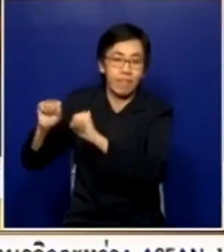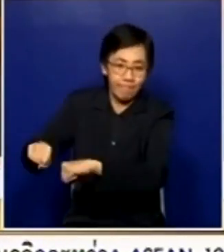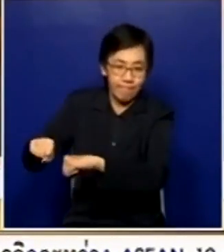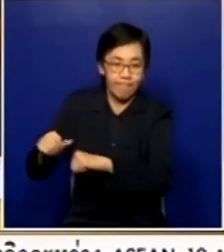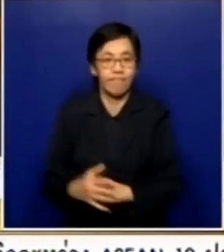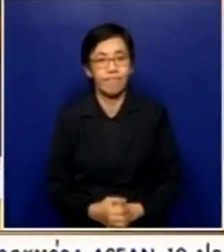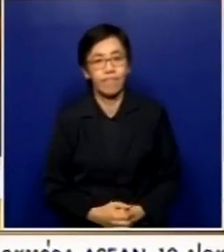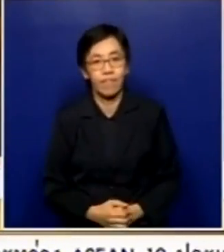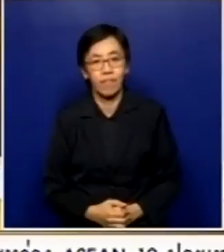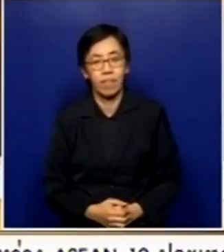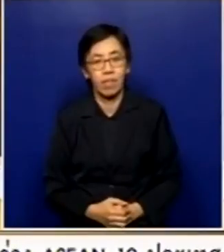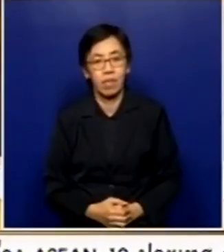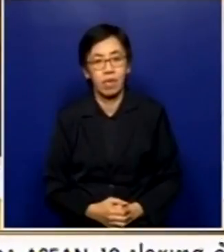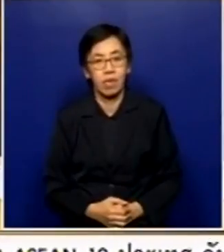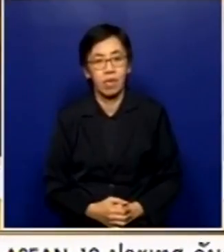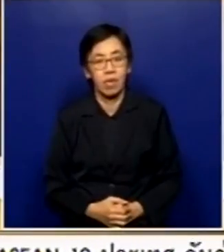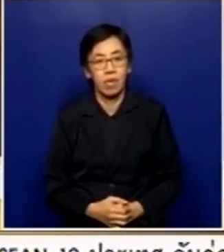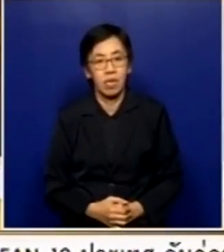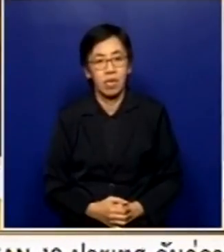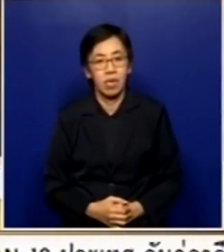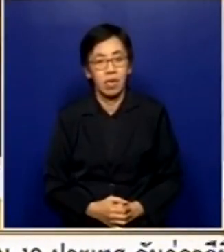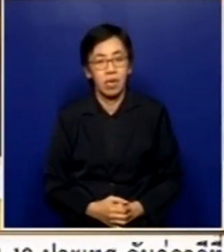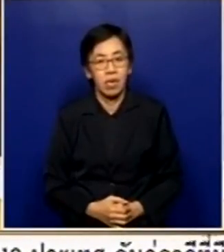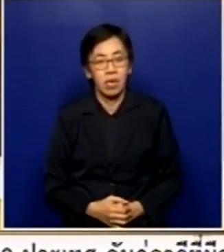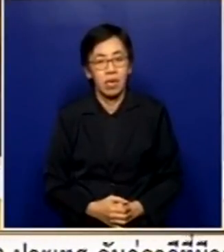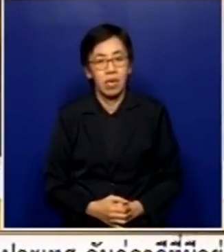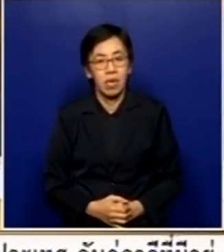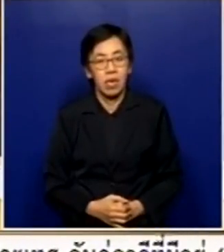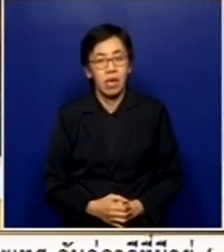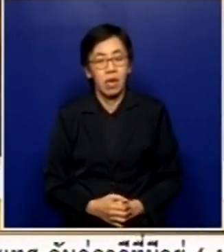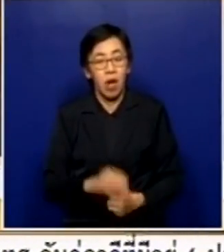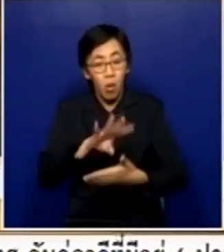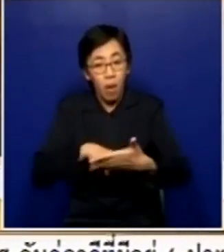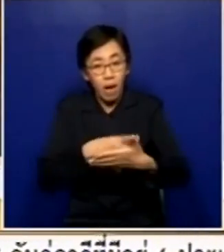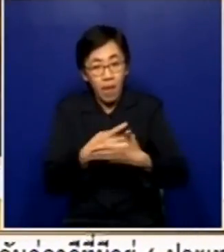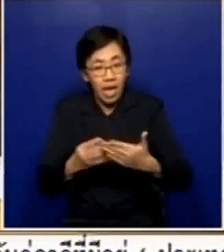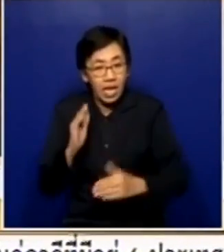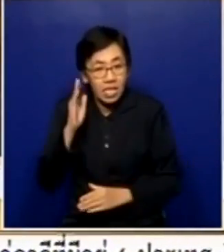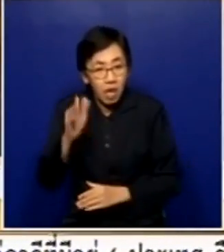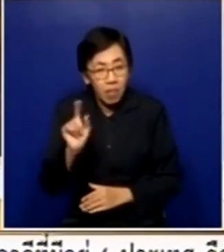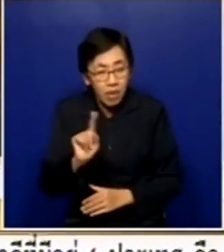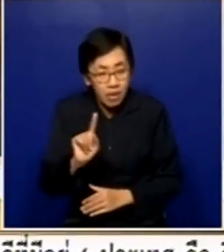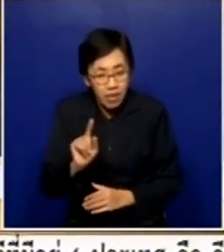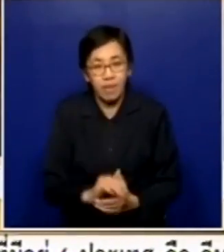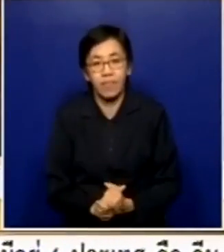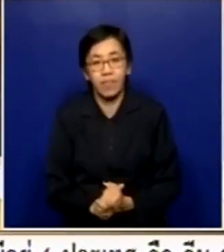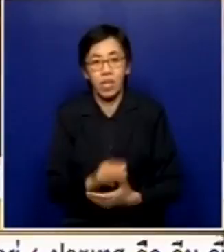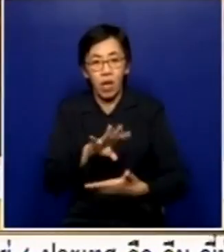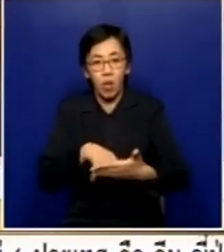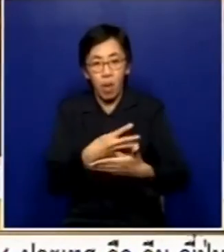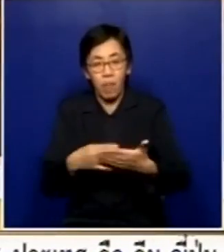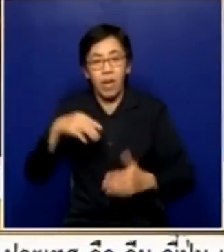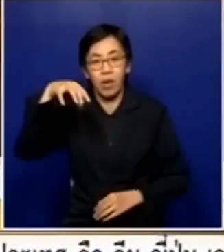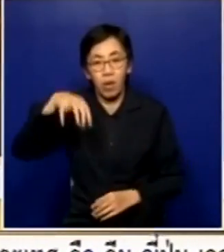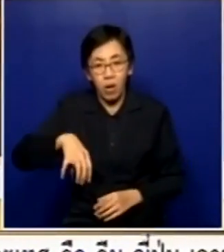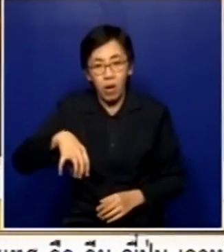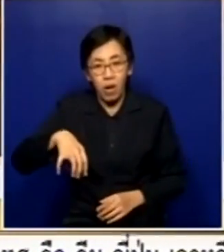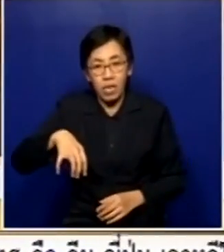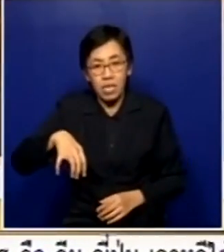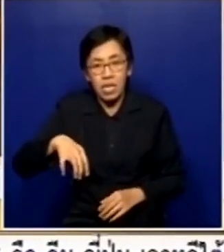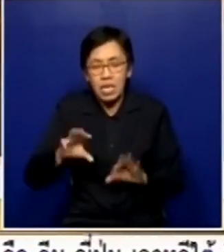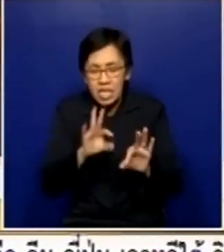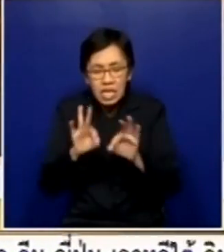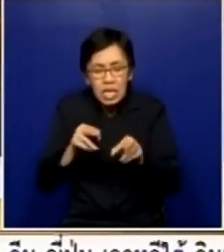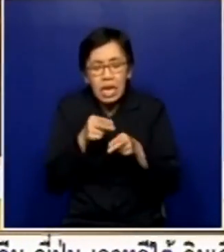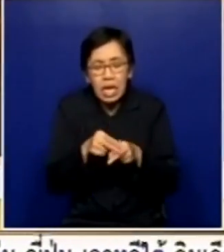พร้อมกับวางกลไกการบังคับใช้ภายภาคหน้าไว้ว่าให้ตีความได้บังคับใช้โดยองค์กรที่เขาก็ต่างเลือก